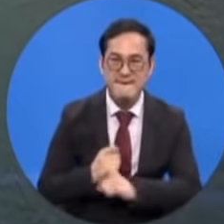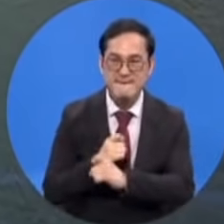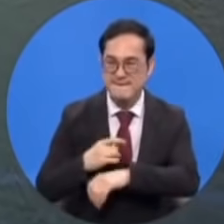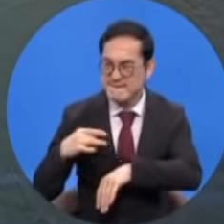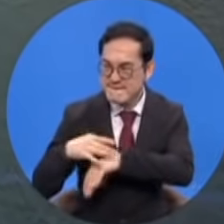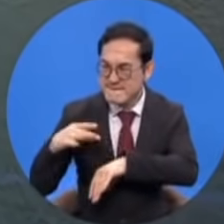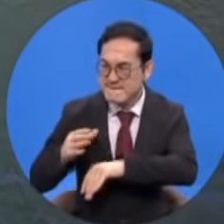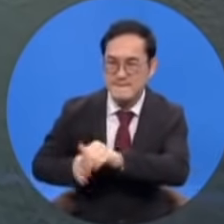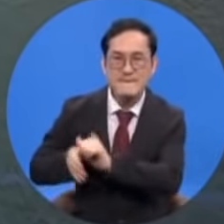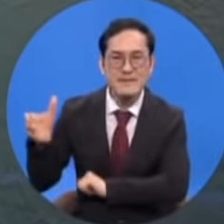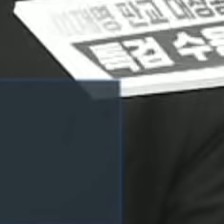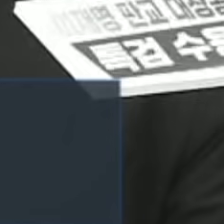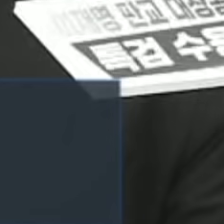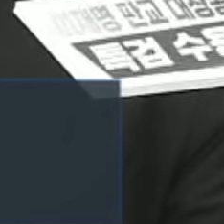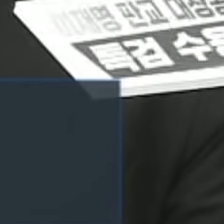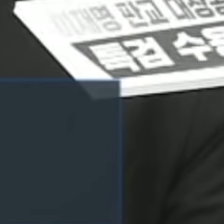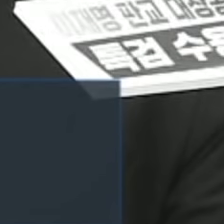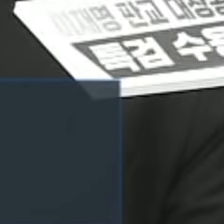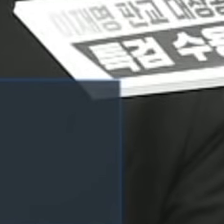들어보시죠